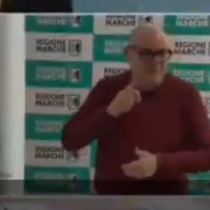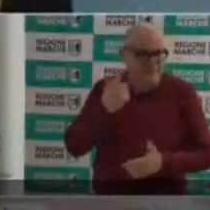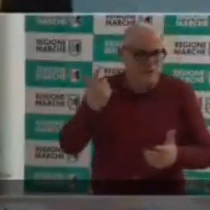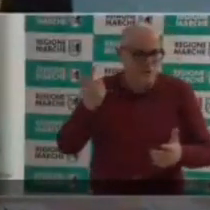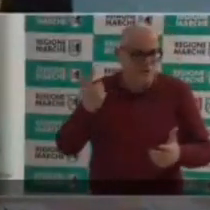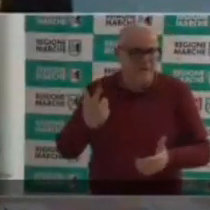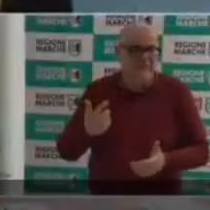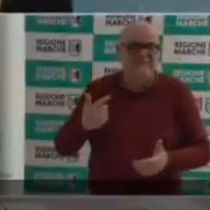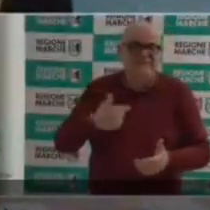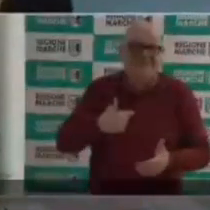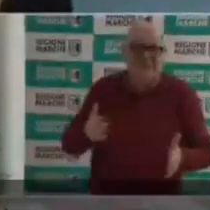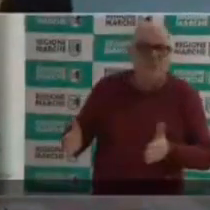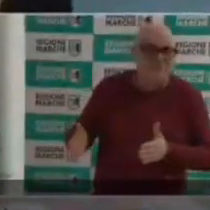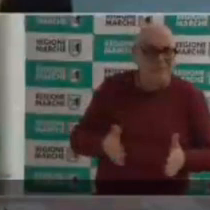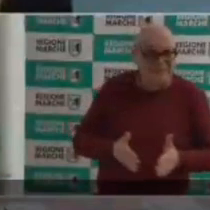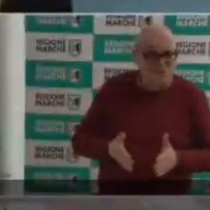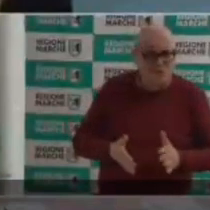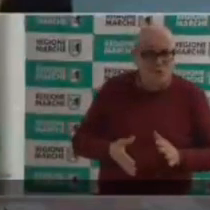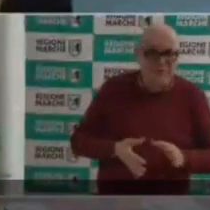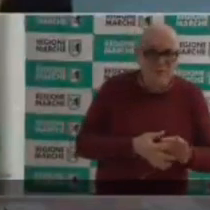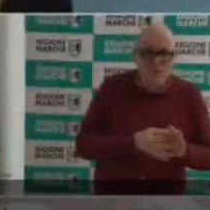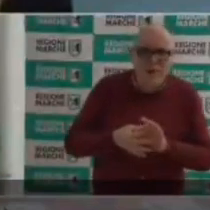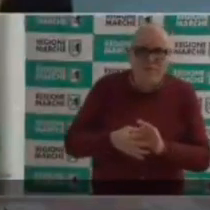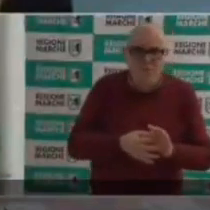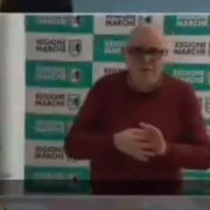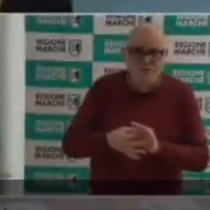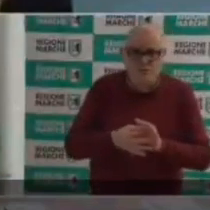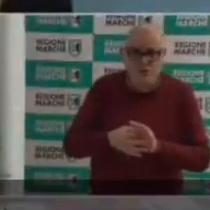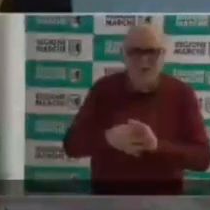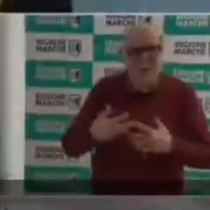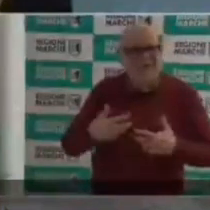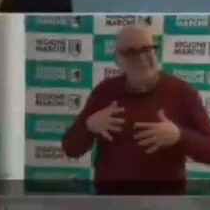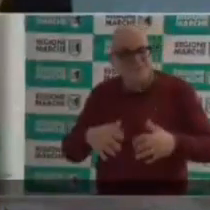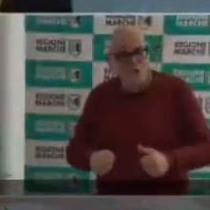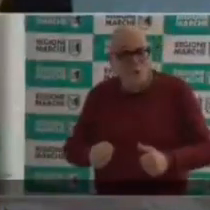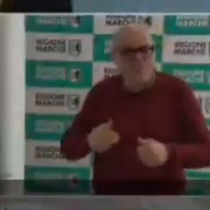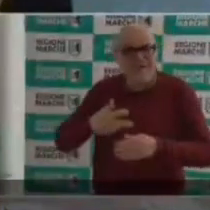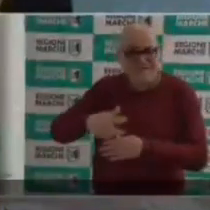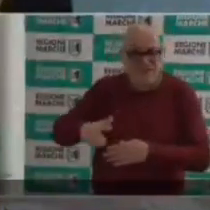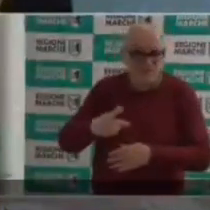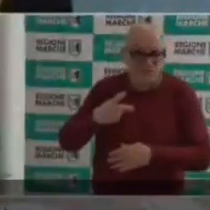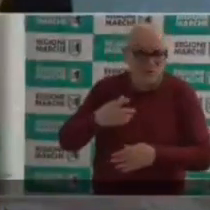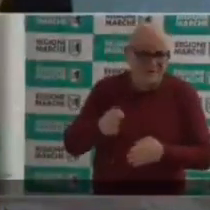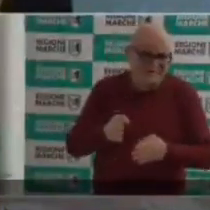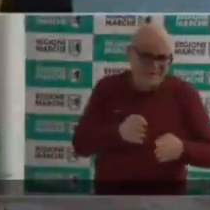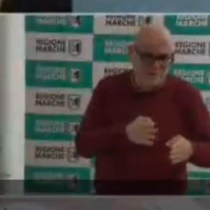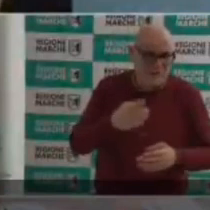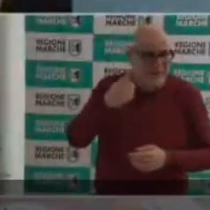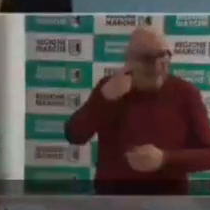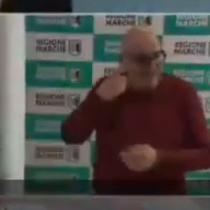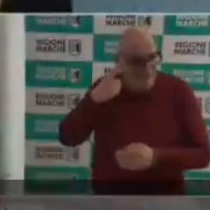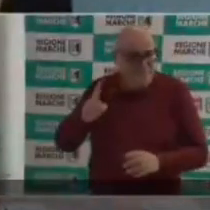di collaborazione, chi si occupa un po' di terzo settore lo sa, adesso lo accennava Diego poco fa, si